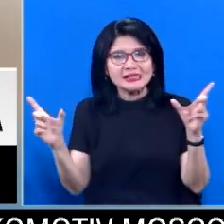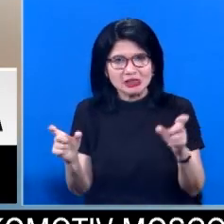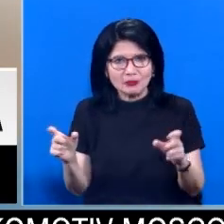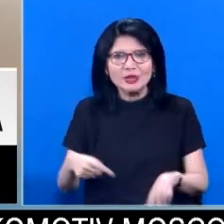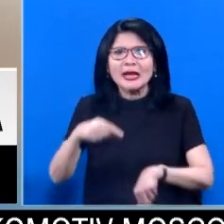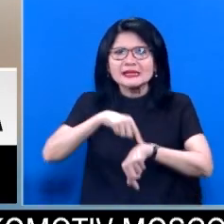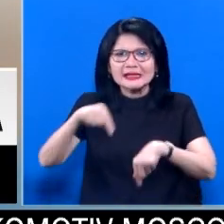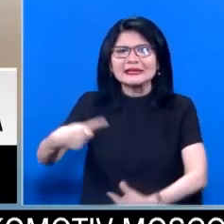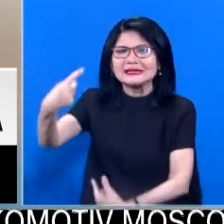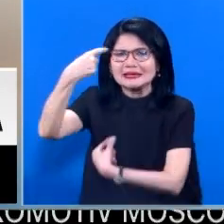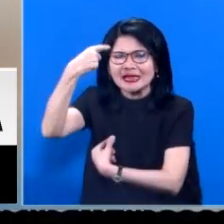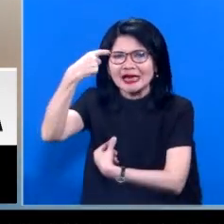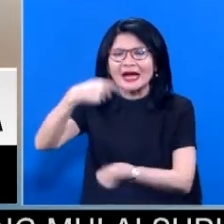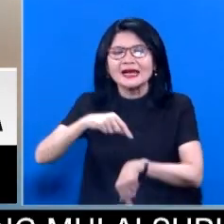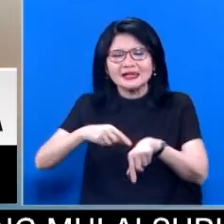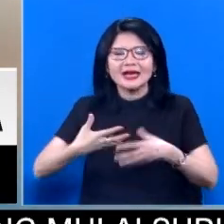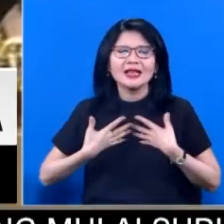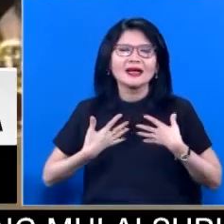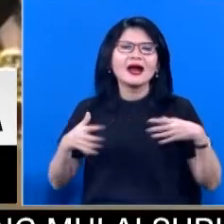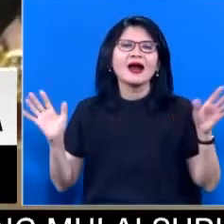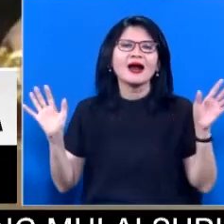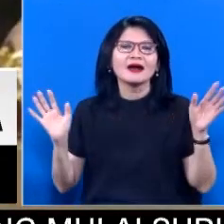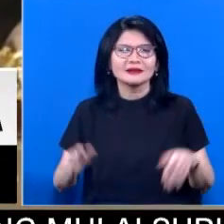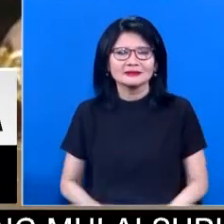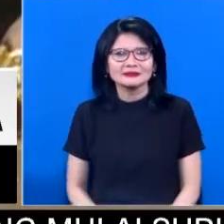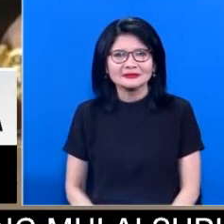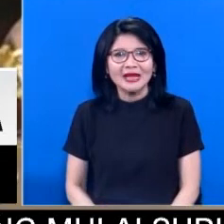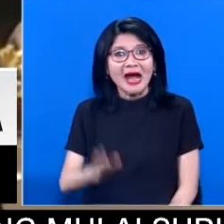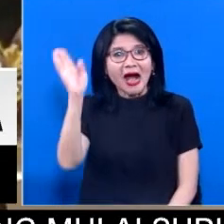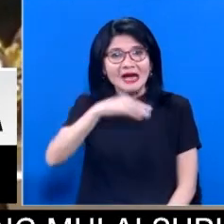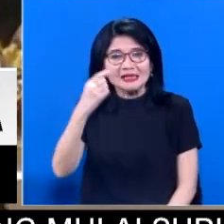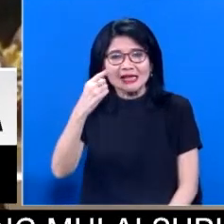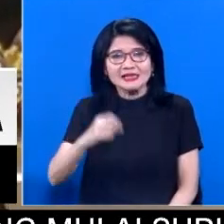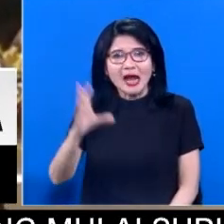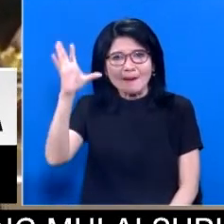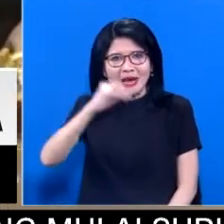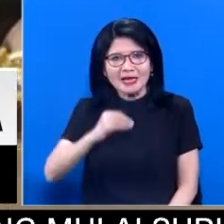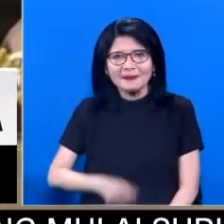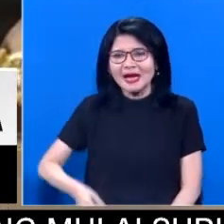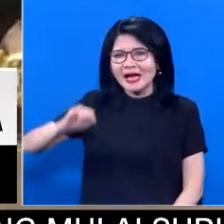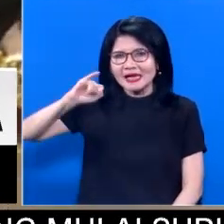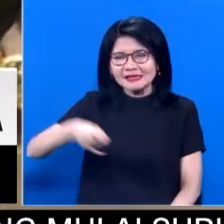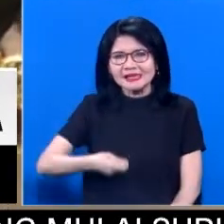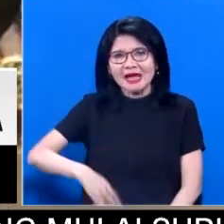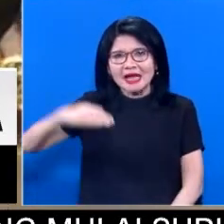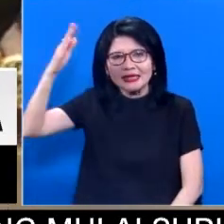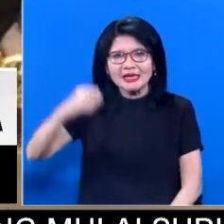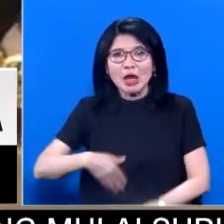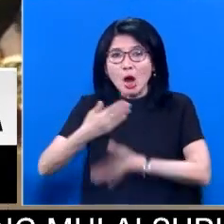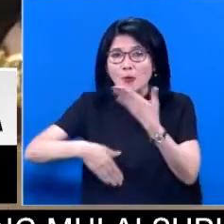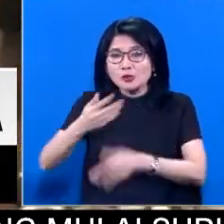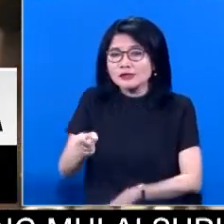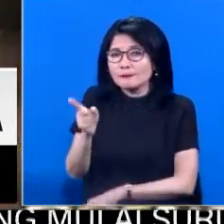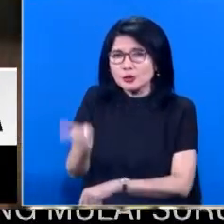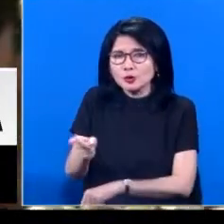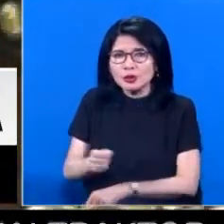dijadikan tersangka, kini bisa bernapas lega. Selasa malam, Kejaksaan Tinggi Jawa Barat memastikan proses penuntutan Nur Hayati